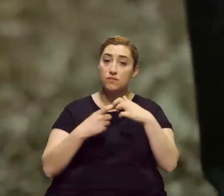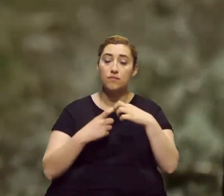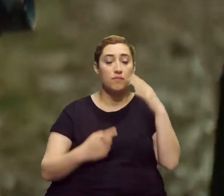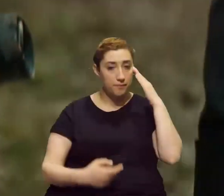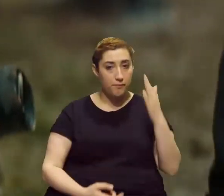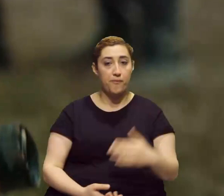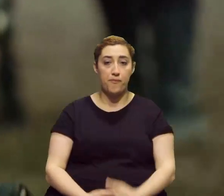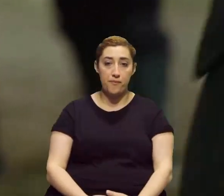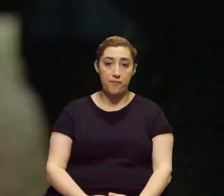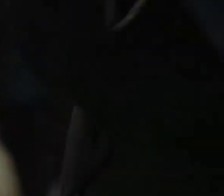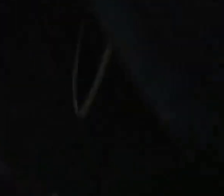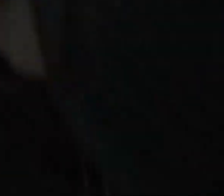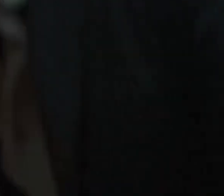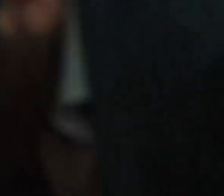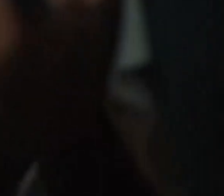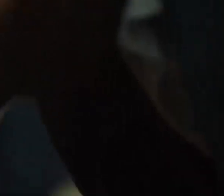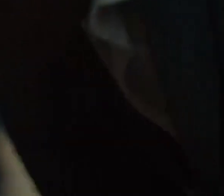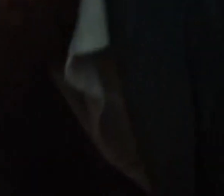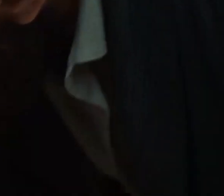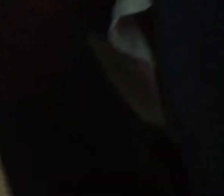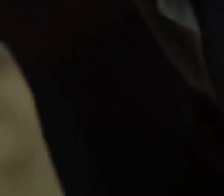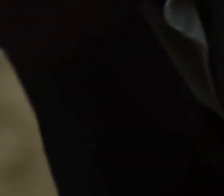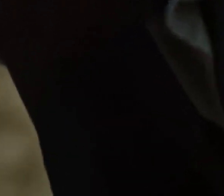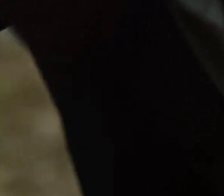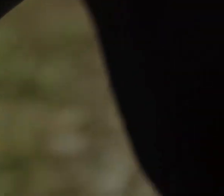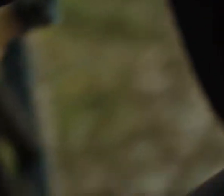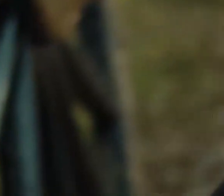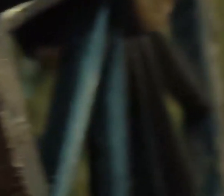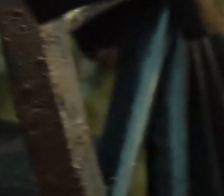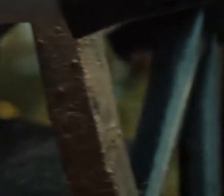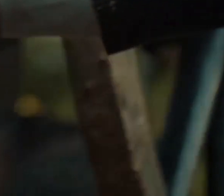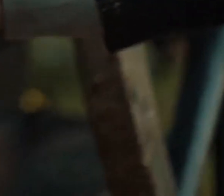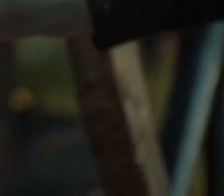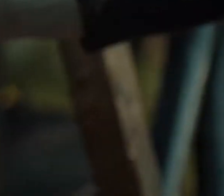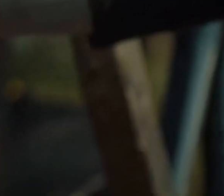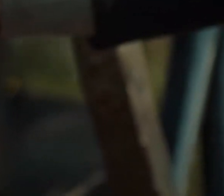Hoş bulduk. Tekerleği arabaya dayadı, kırık tekerleği çıkarıyor.